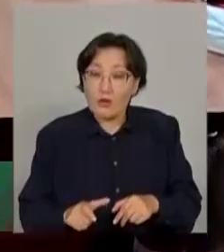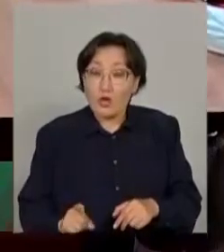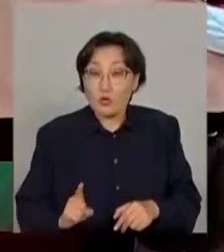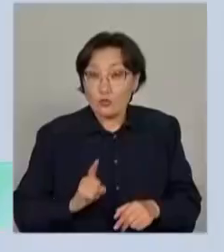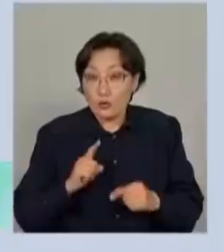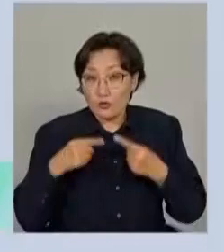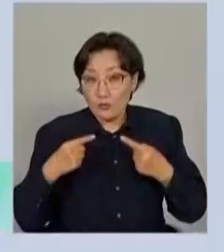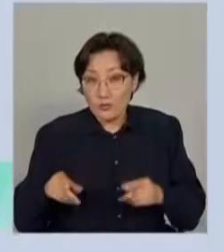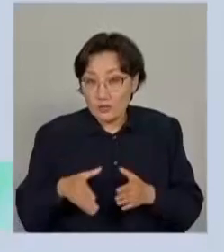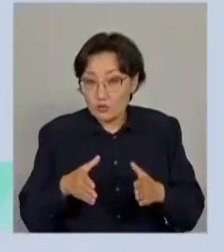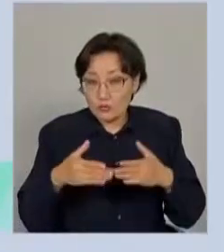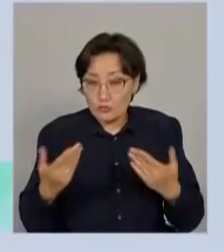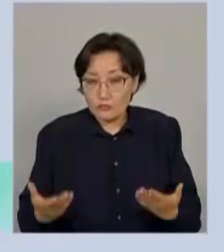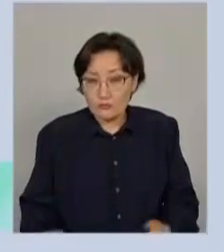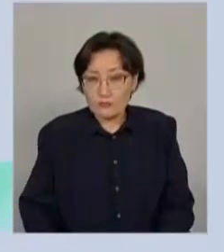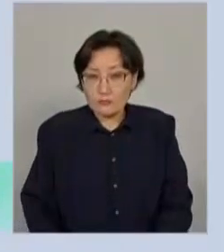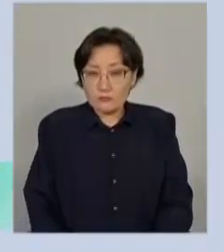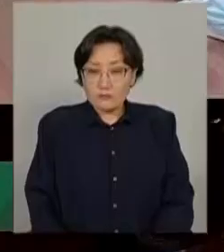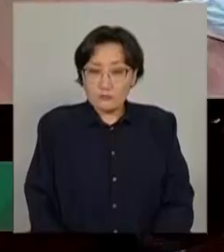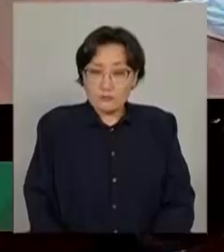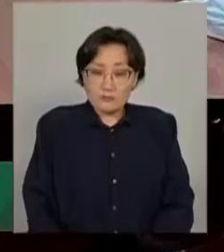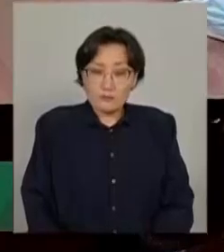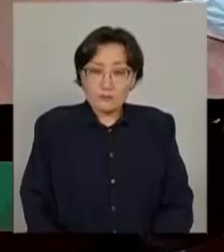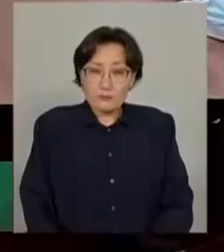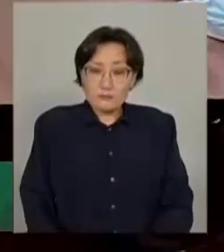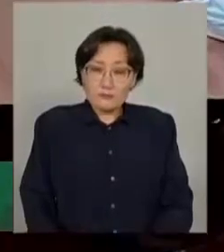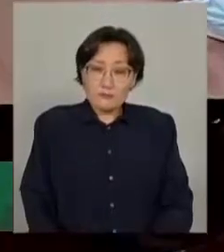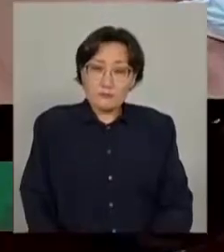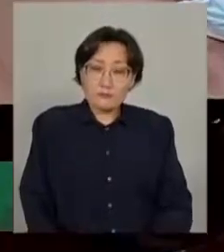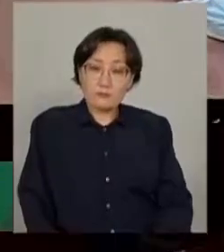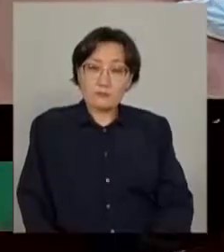басқа амал жоқ. Назерке Күбасова, Елдар Жұнысқанов, Алматы телеарнасы.